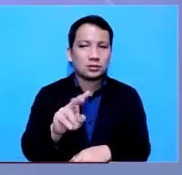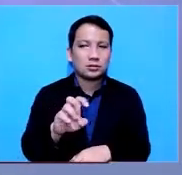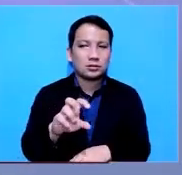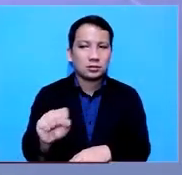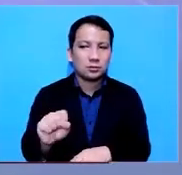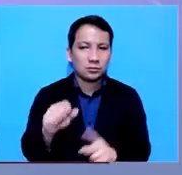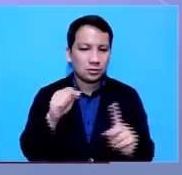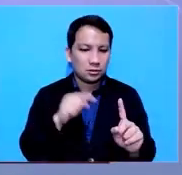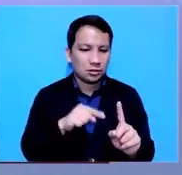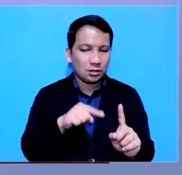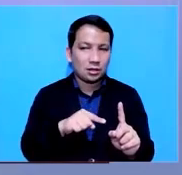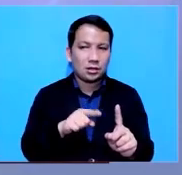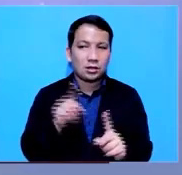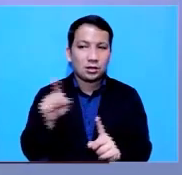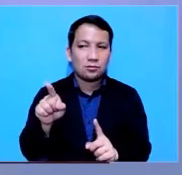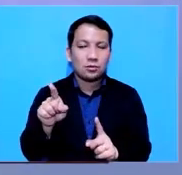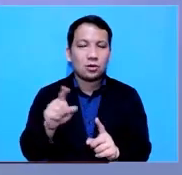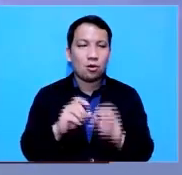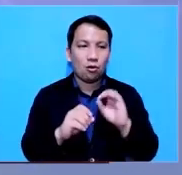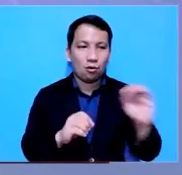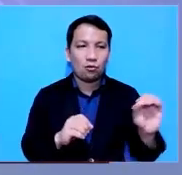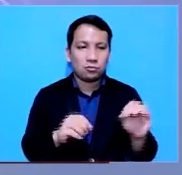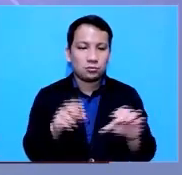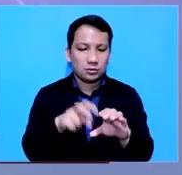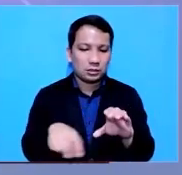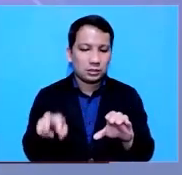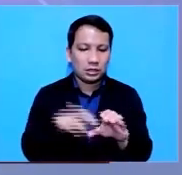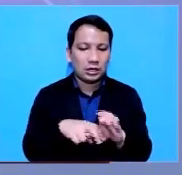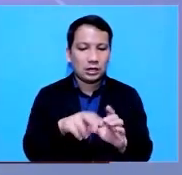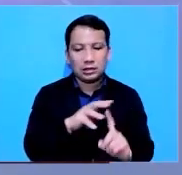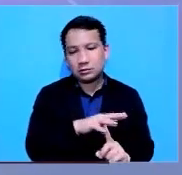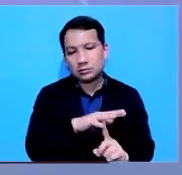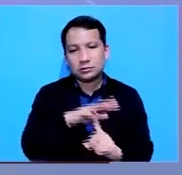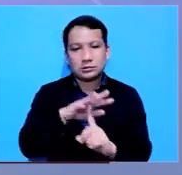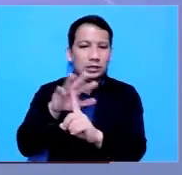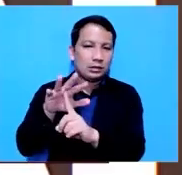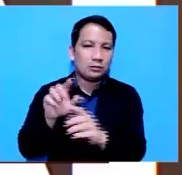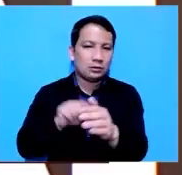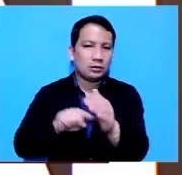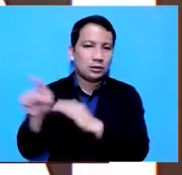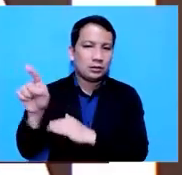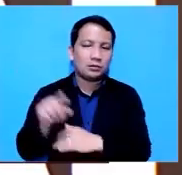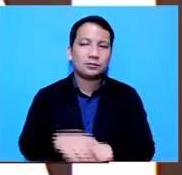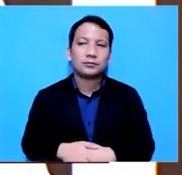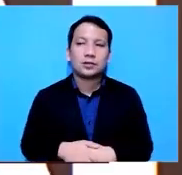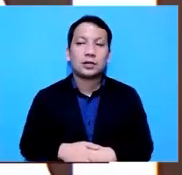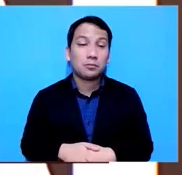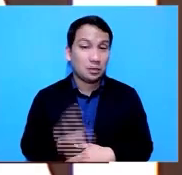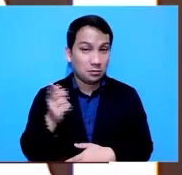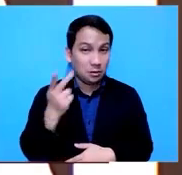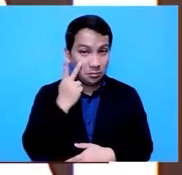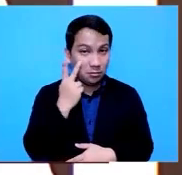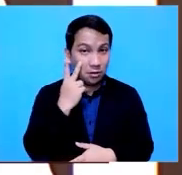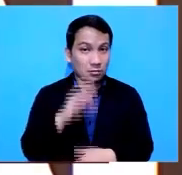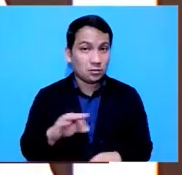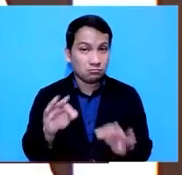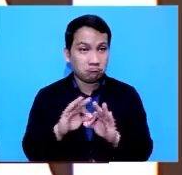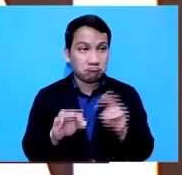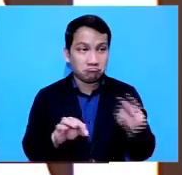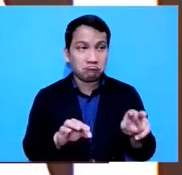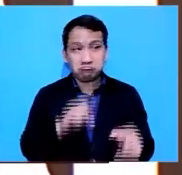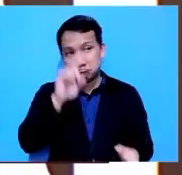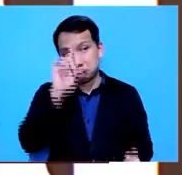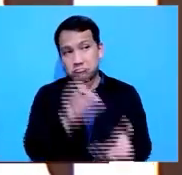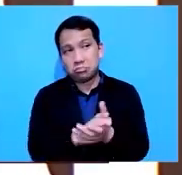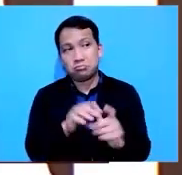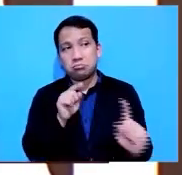na yan ang sinasabing ginamit ng mga sospek para tumakas. Isa yan sa mga bagay na mapapaniwala ka na